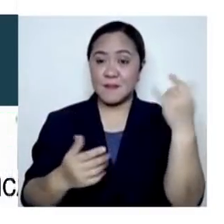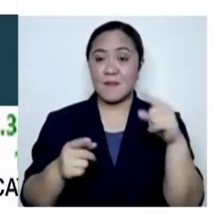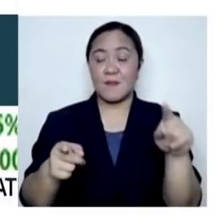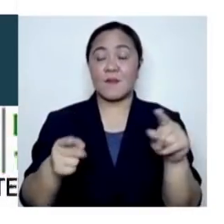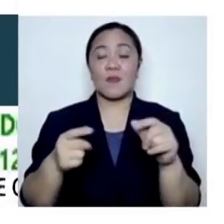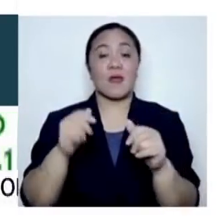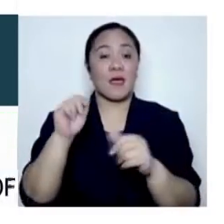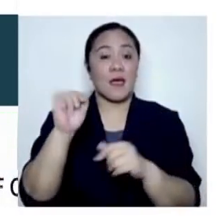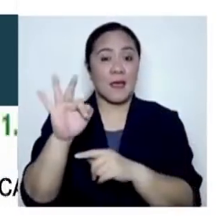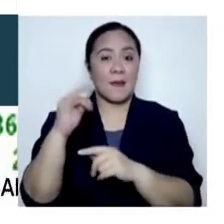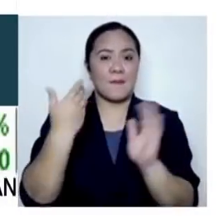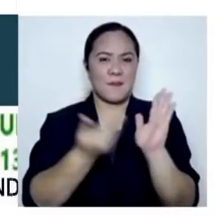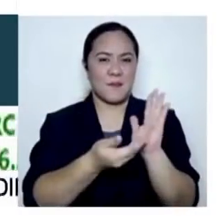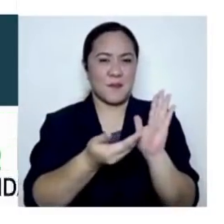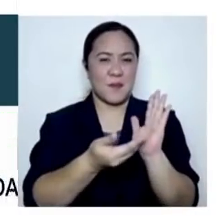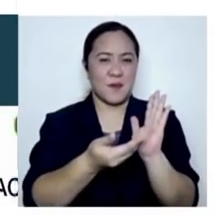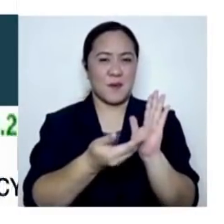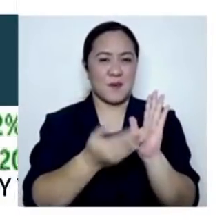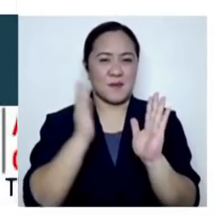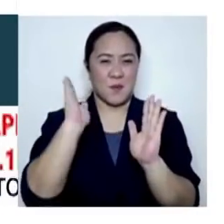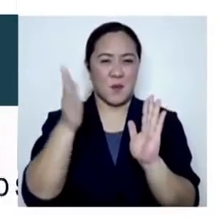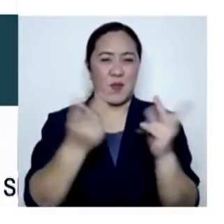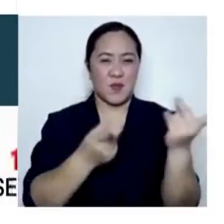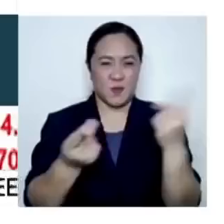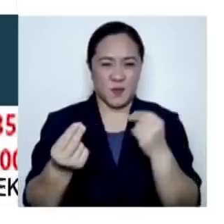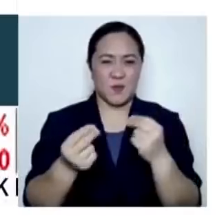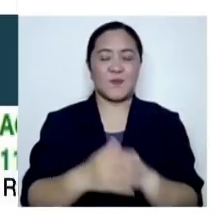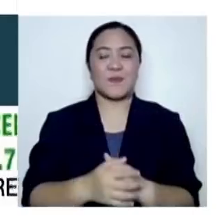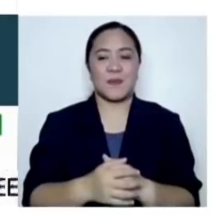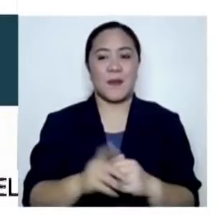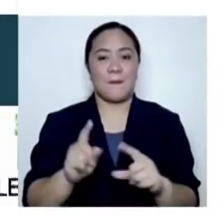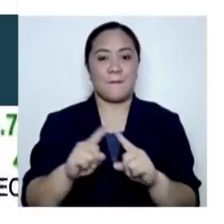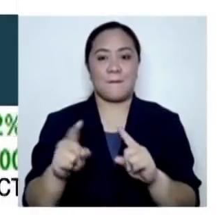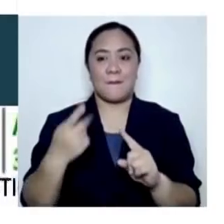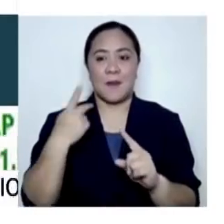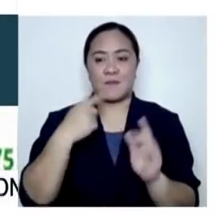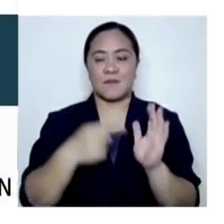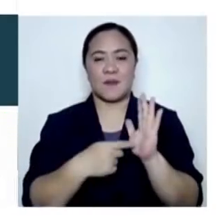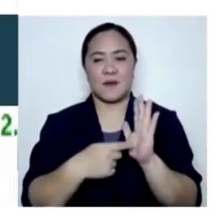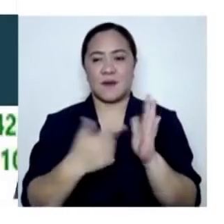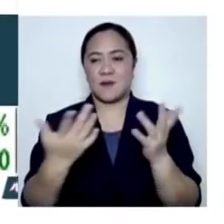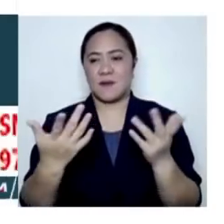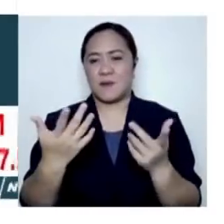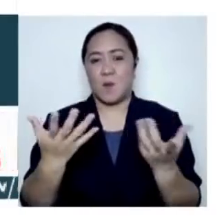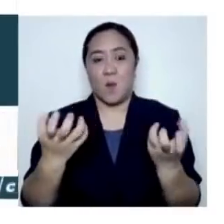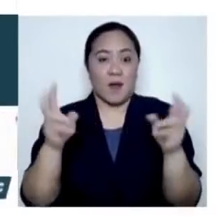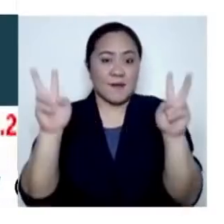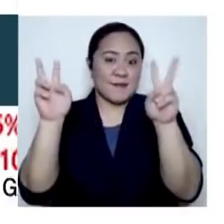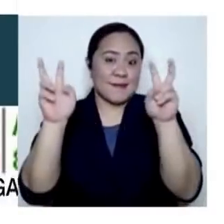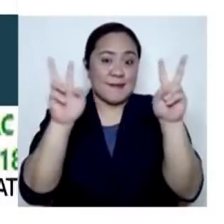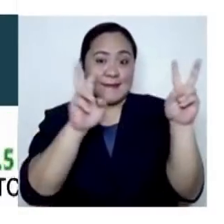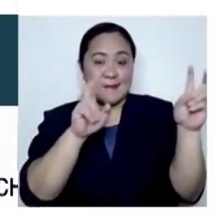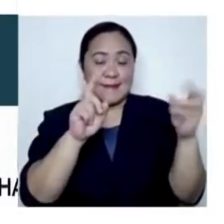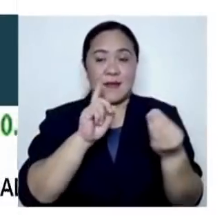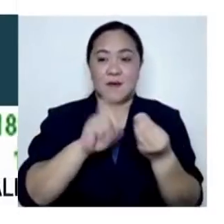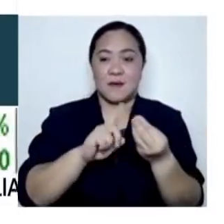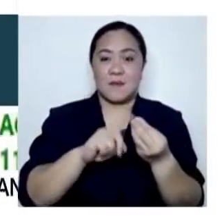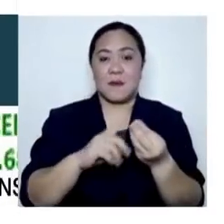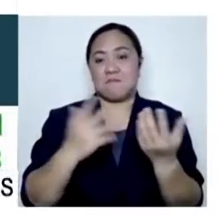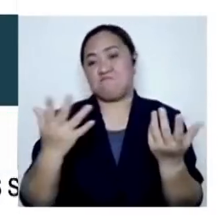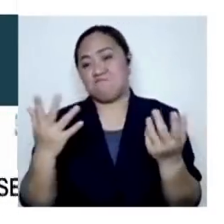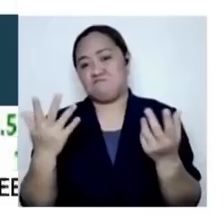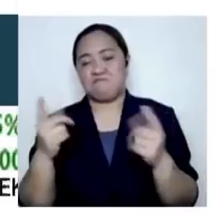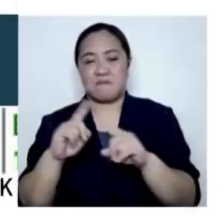may ebidensya, gagawin ko. Eh, I don't even want to talk about itong mga sinasabi nito. Eh, yan ang